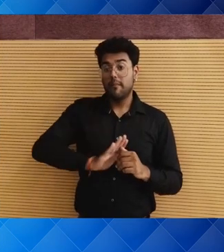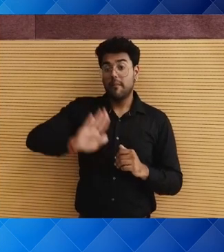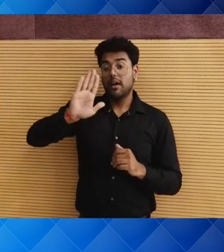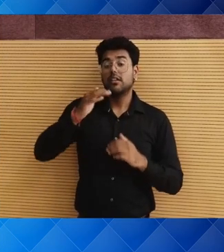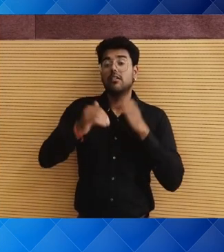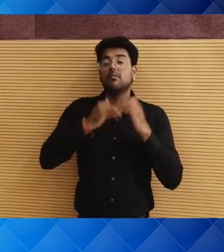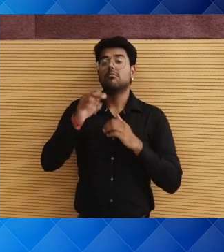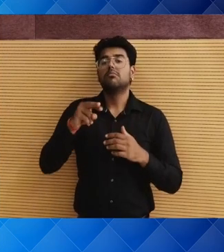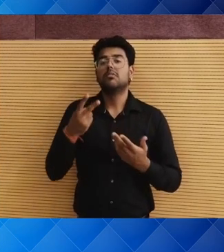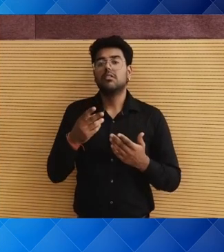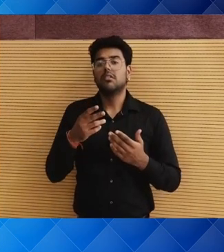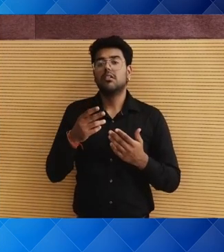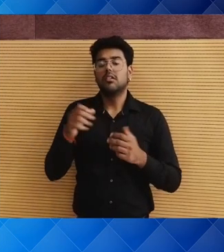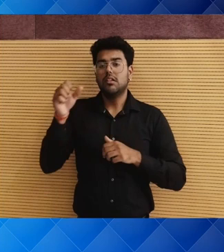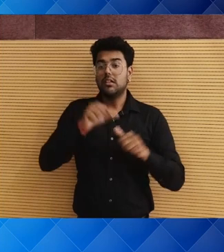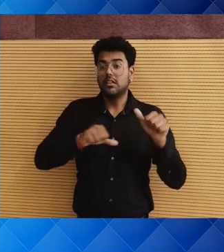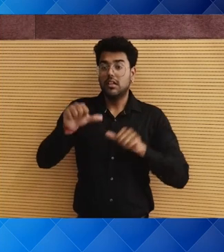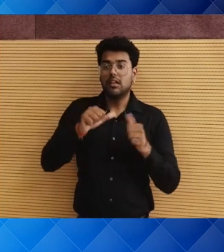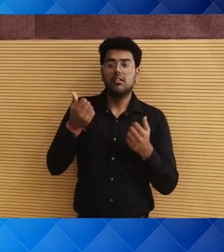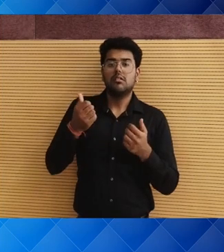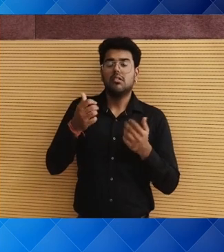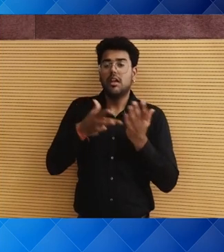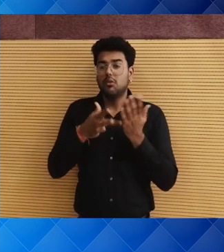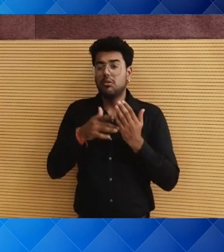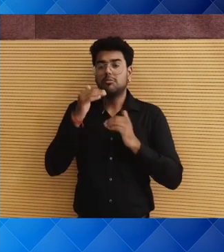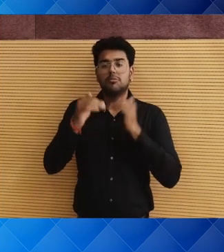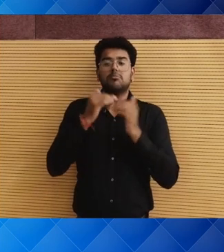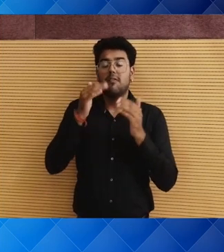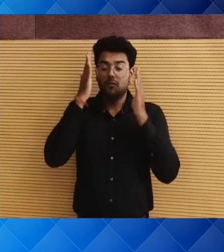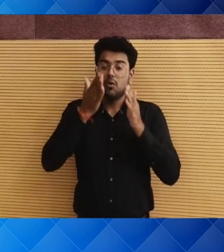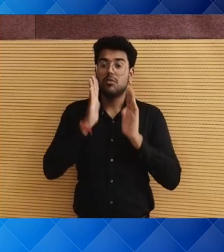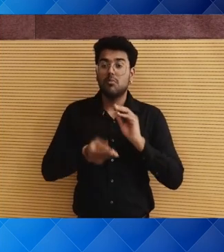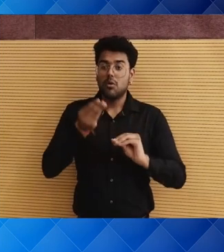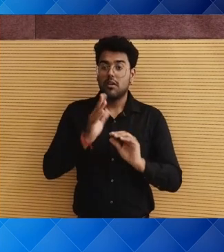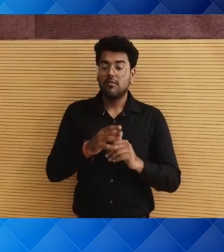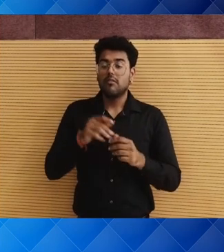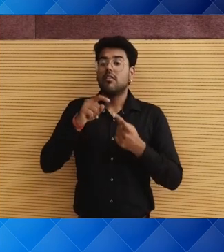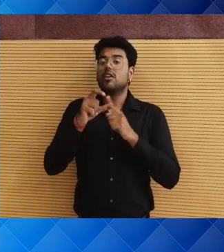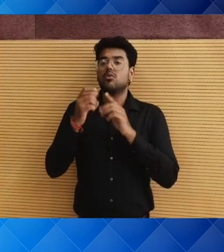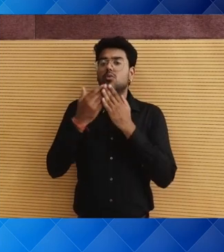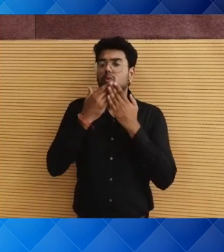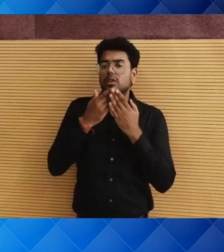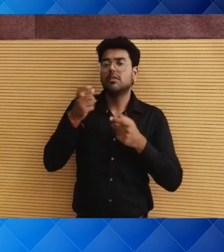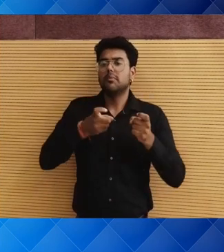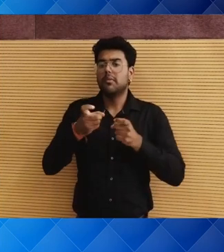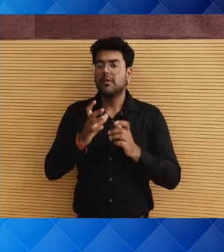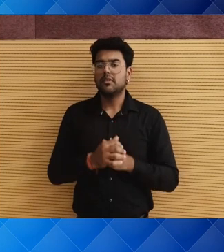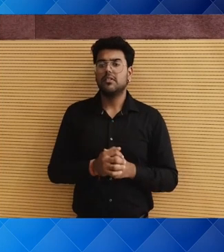अर्थ क्या है? भारत वैज्ञानिक पद्धति में सदैव विश्वास रखा है। हमने कहा है कि शिक्षा व्यवस्था